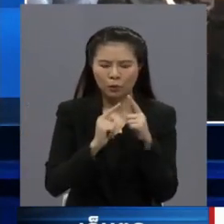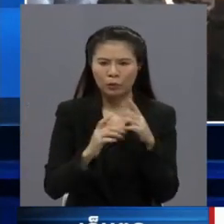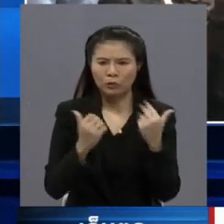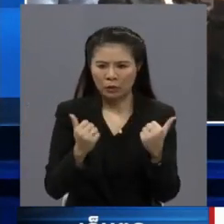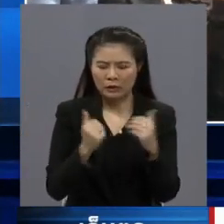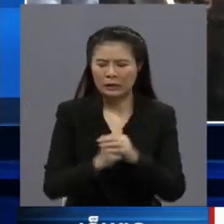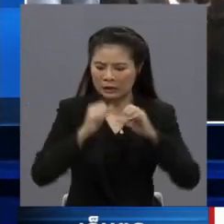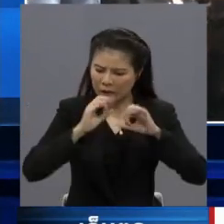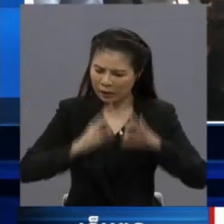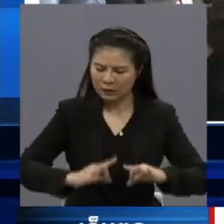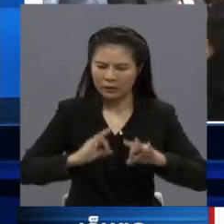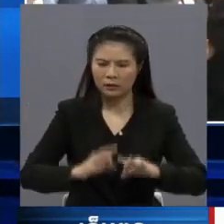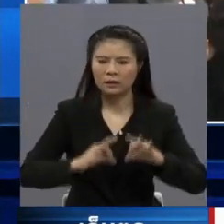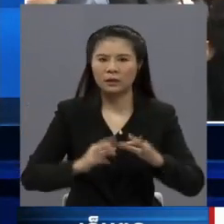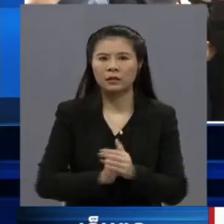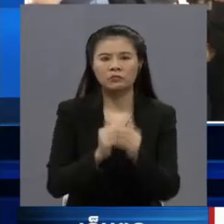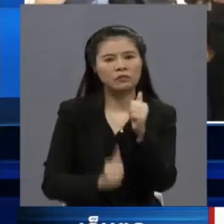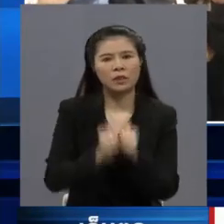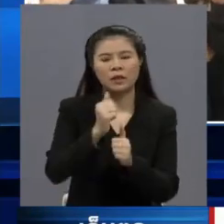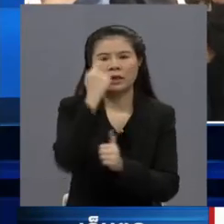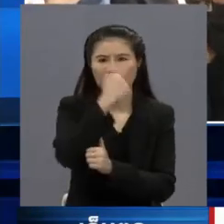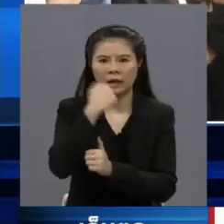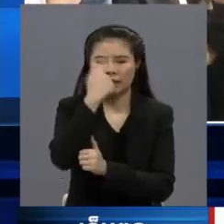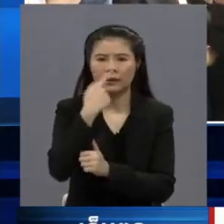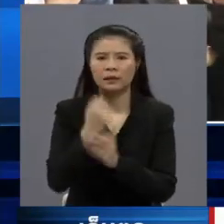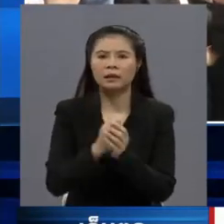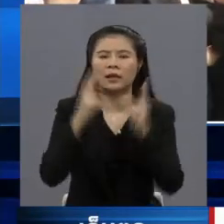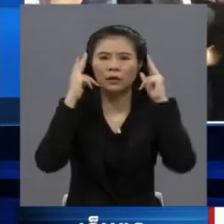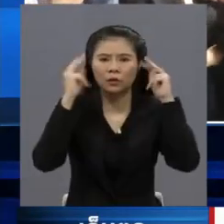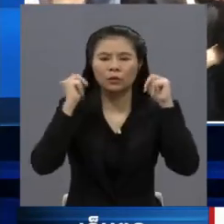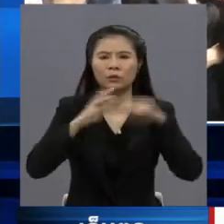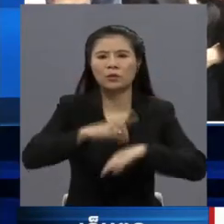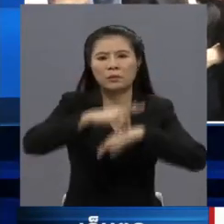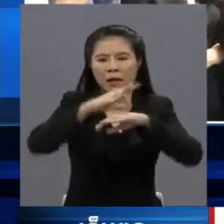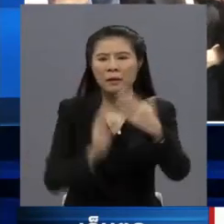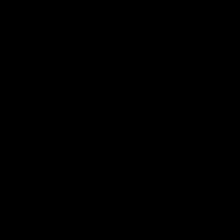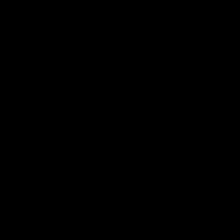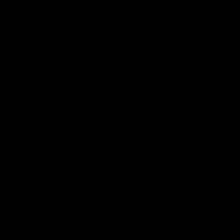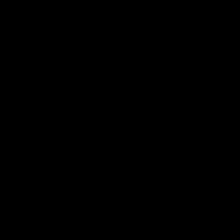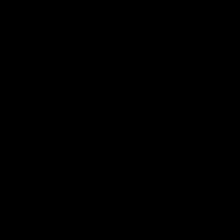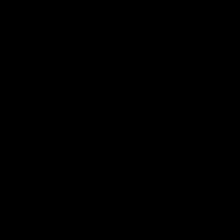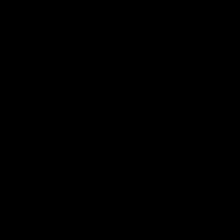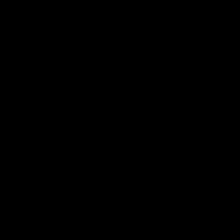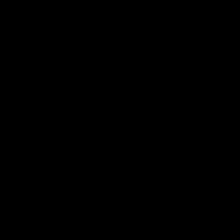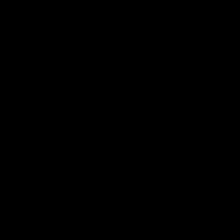แต่ตอนนี้กูรูการเมืองหลายคนก็บอกไม่เชื่อนะว่าโหวตครั้งเดียวจะผ่านหรือไม่อันนี้ก็ต้องรอดูกัน